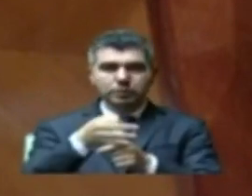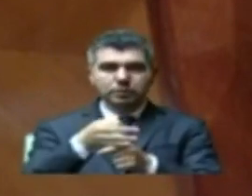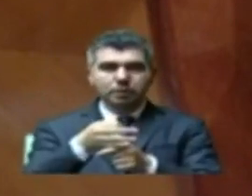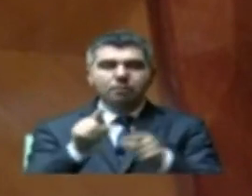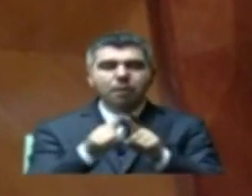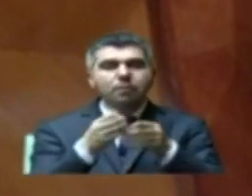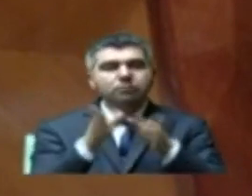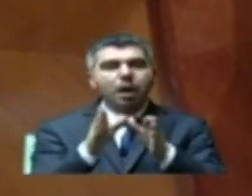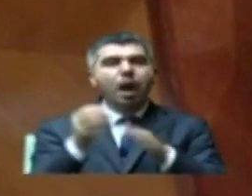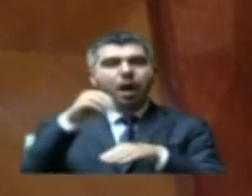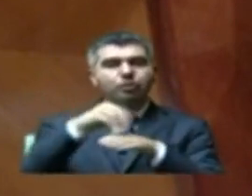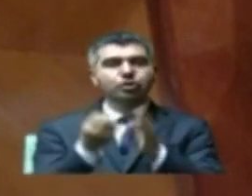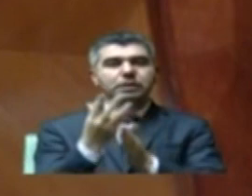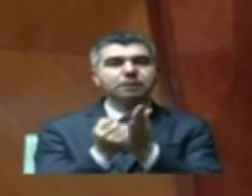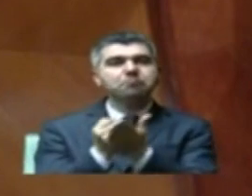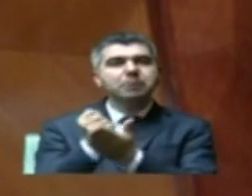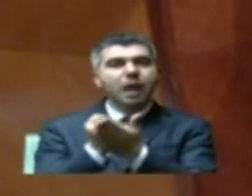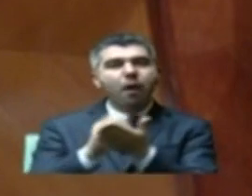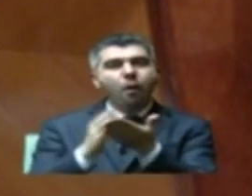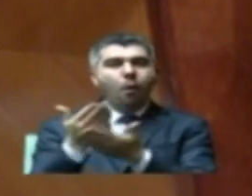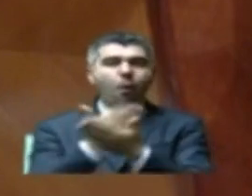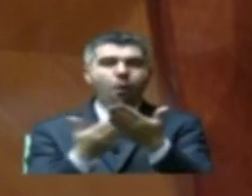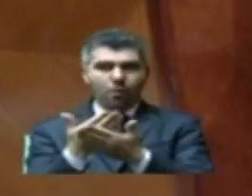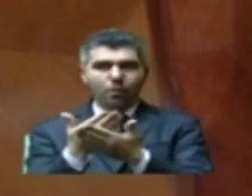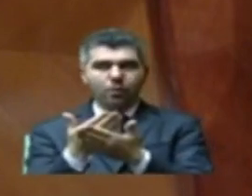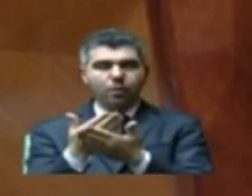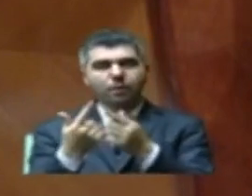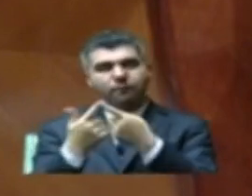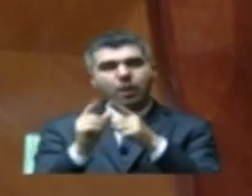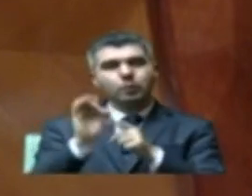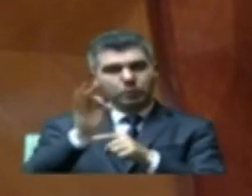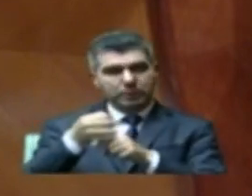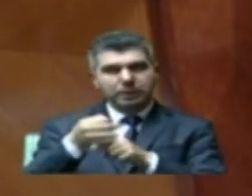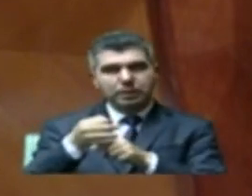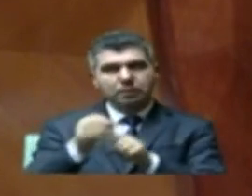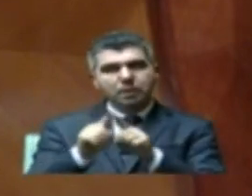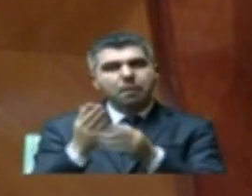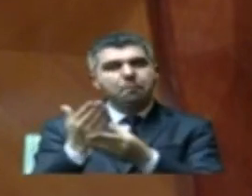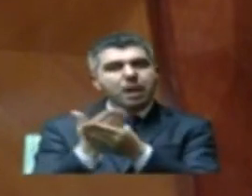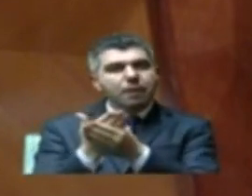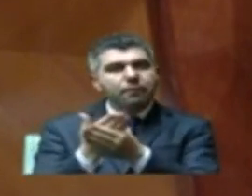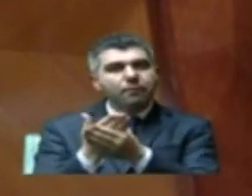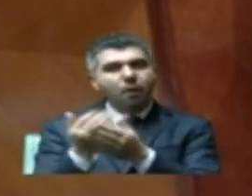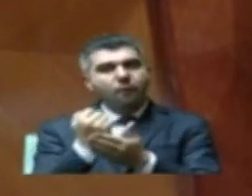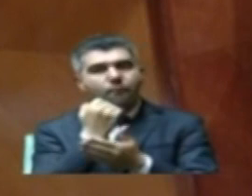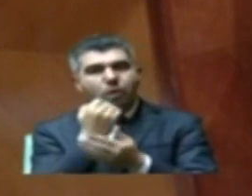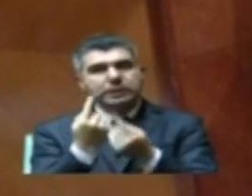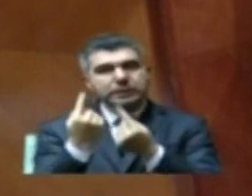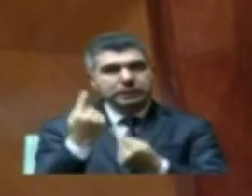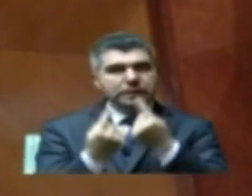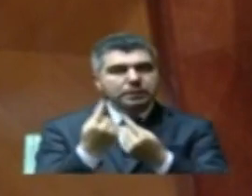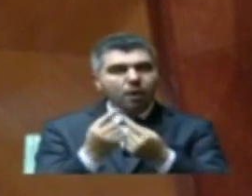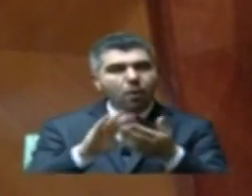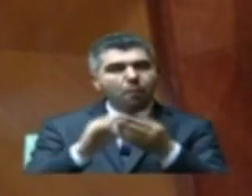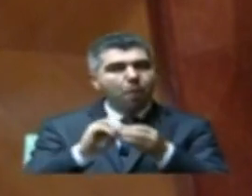المباراة من جديد. فإذا كانت هناك طعون في هذا الشأن هذا نحن منفتحون ومستعدون أن نتقبلها